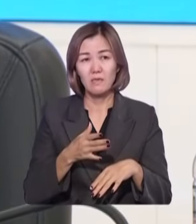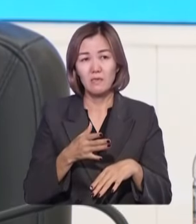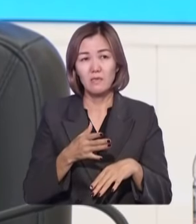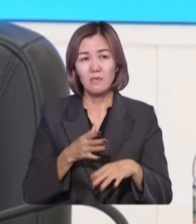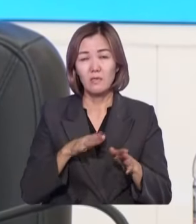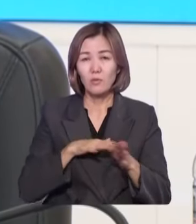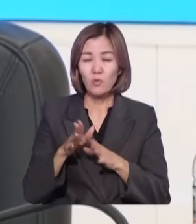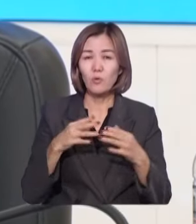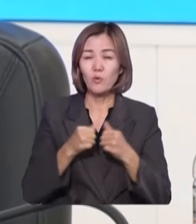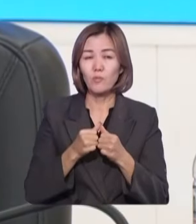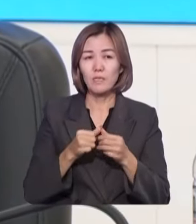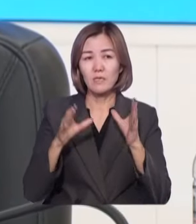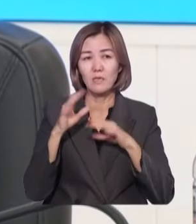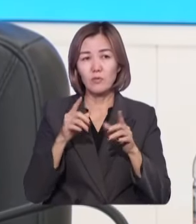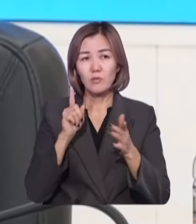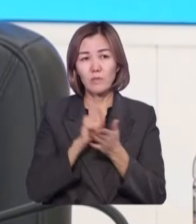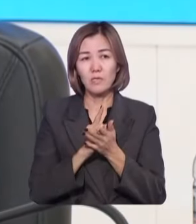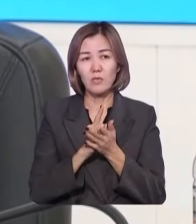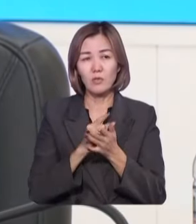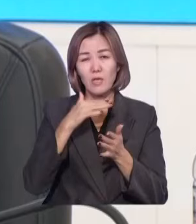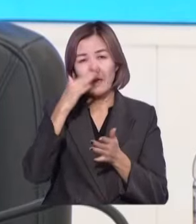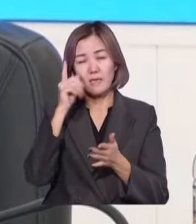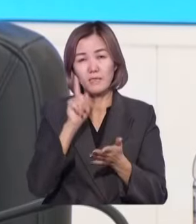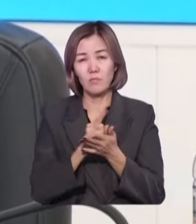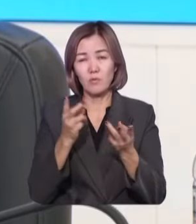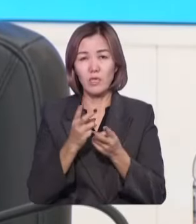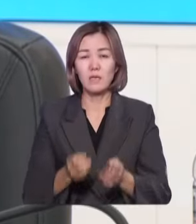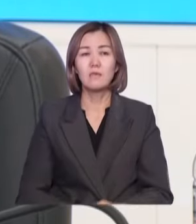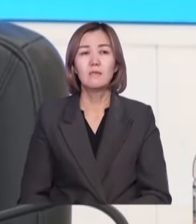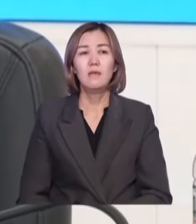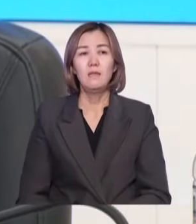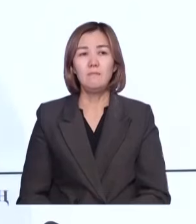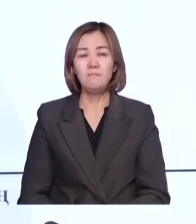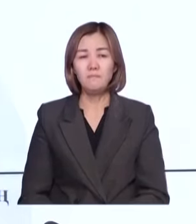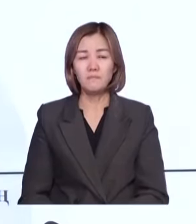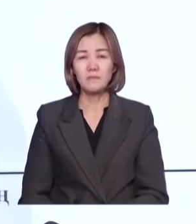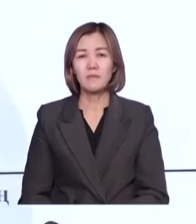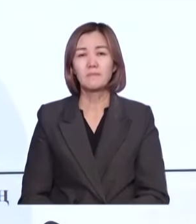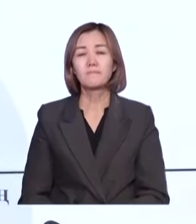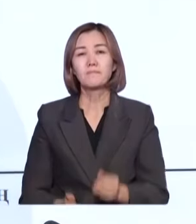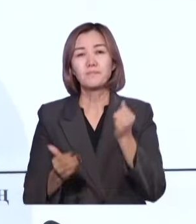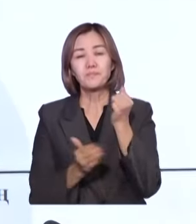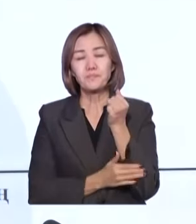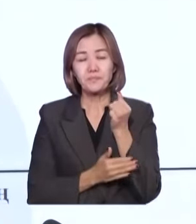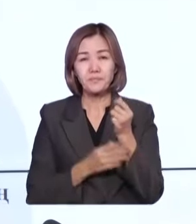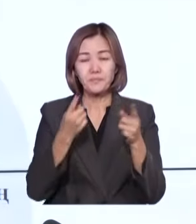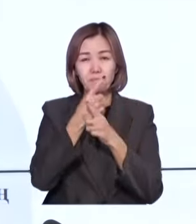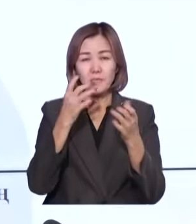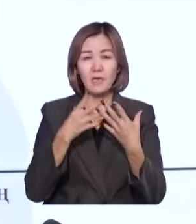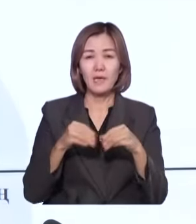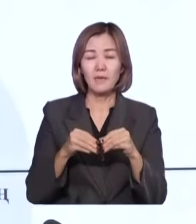отбасы институты, ол міндетті түрде әке институты де назарға алыну керек. Соңғы мәліметтерге сәйкес